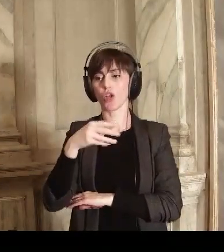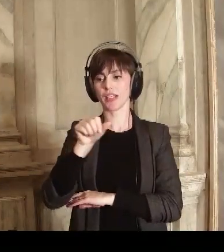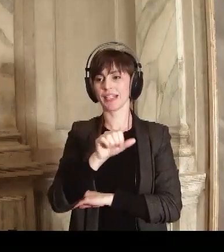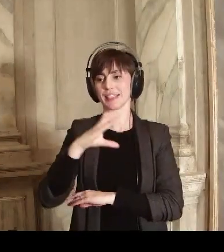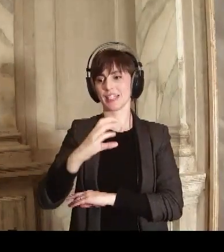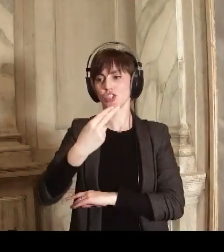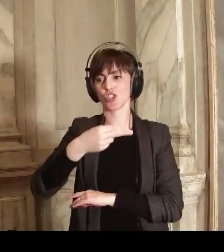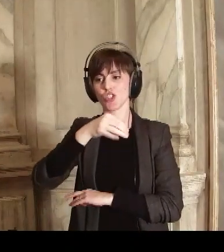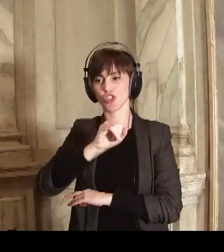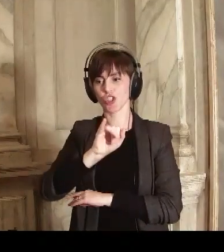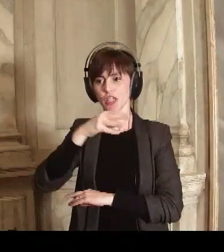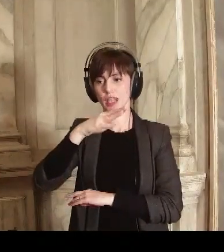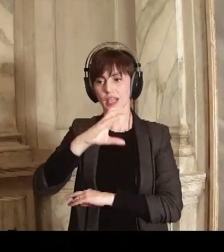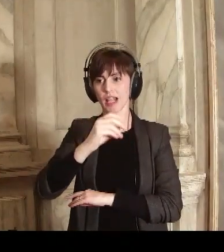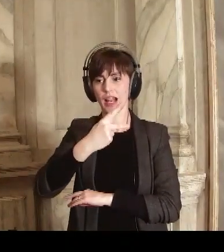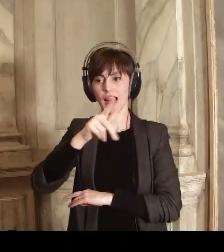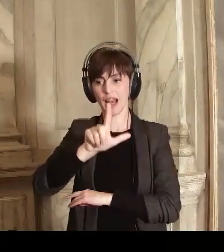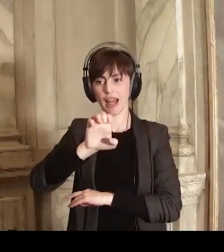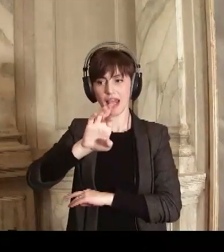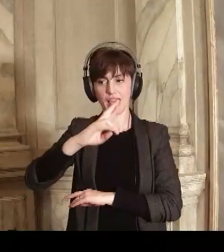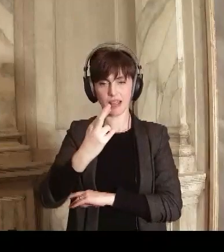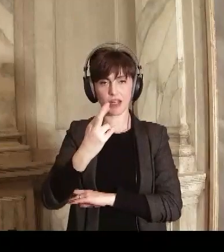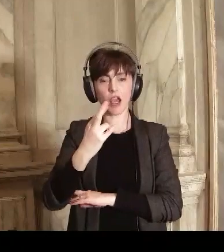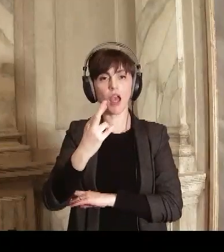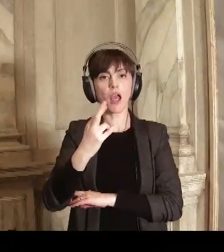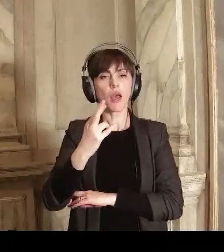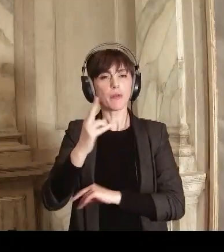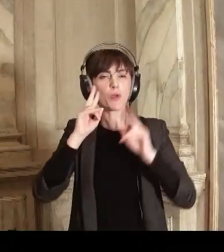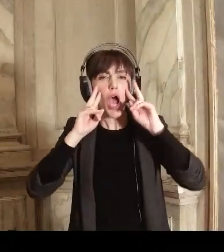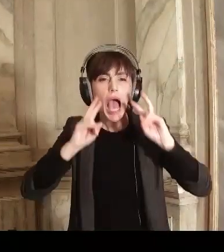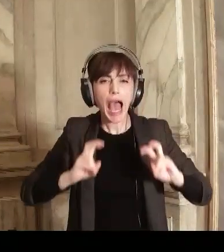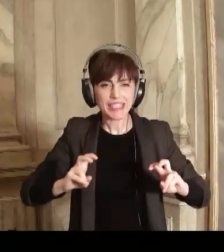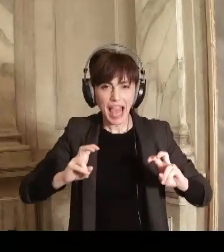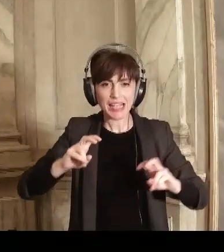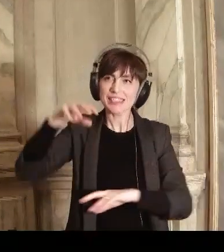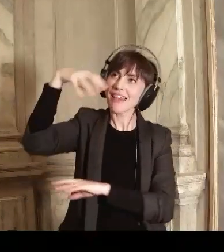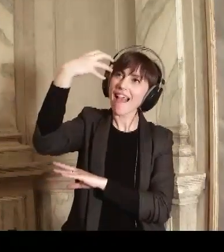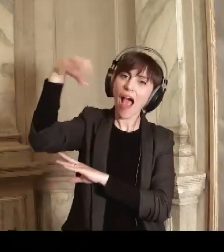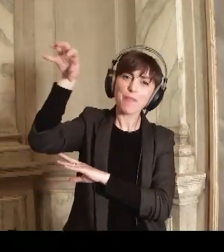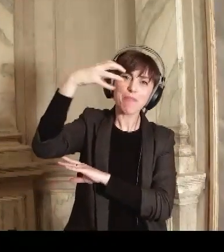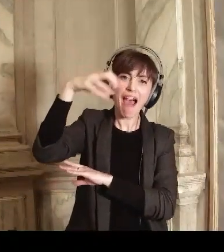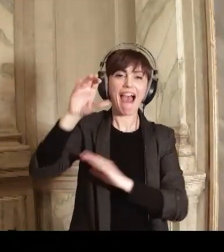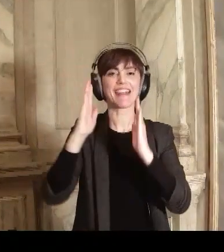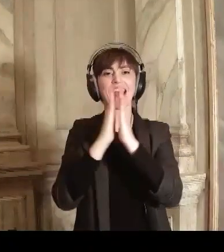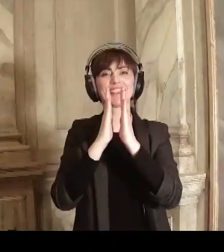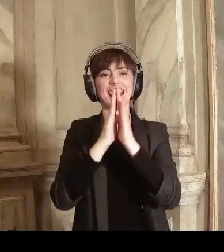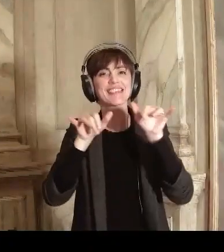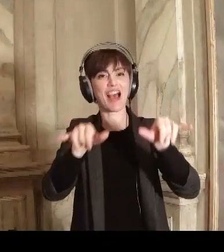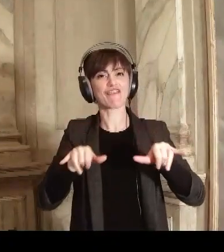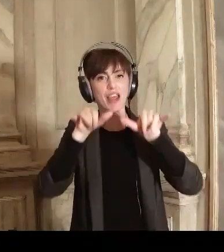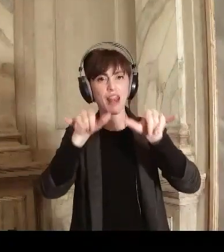Maria de Carmini, dove analizza il suono delle campane della chiesa veneziana e ne sviluppa il plenum